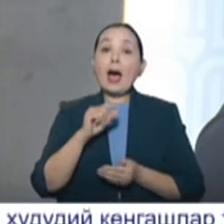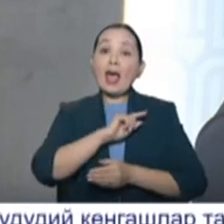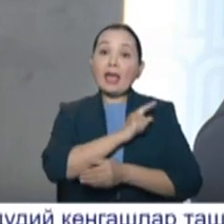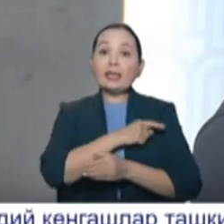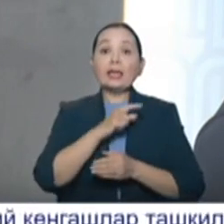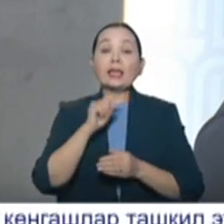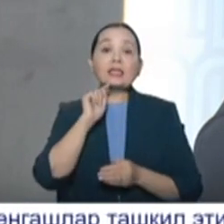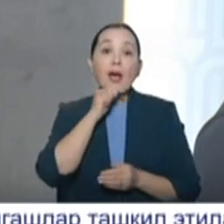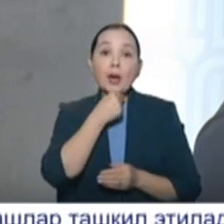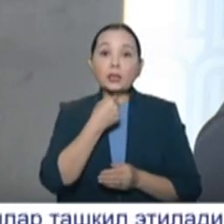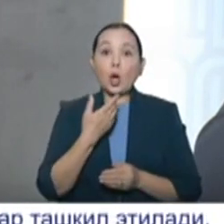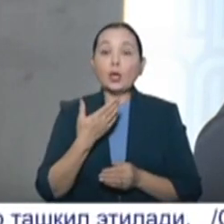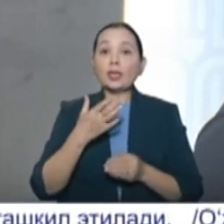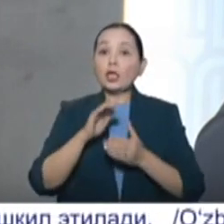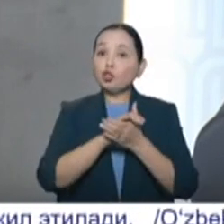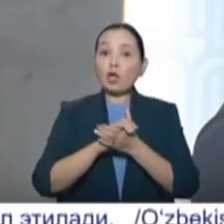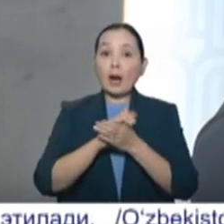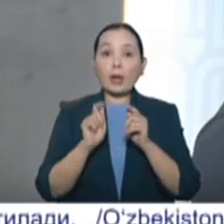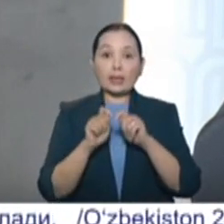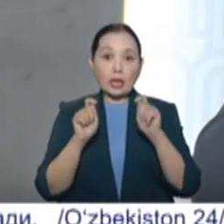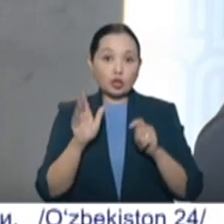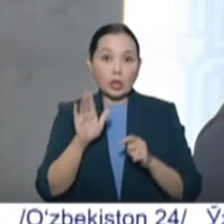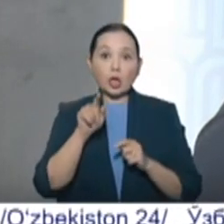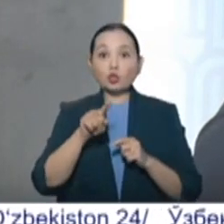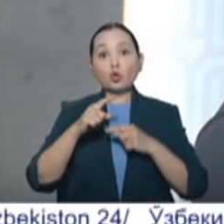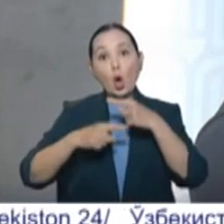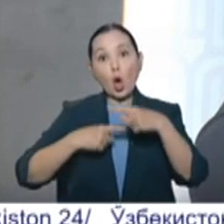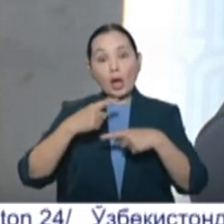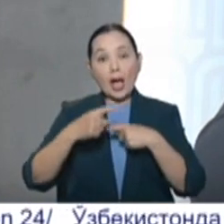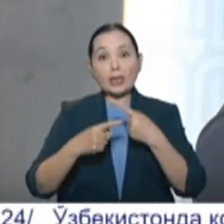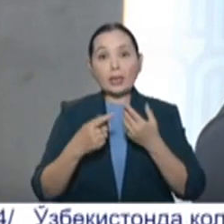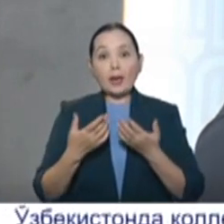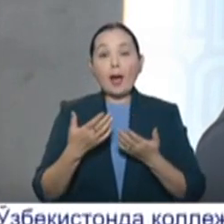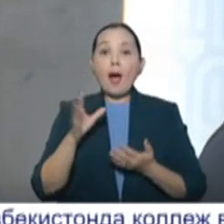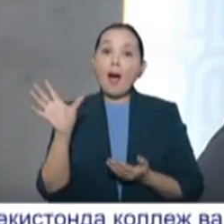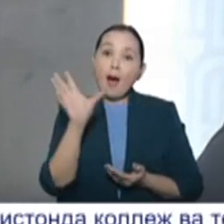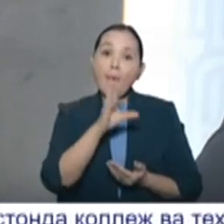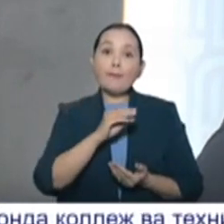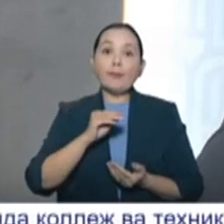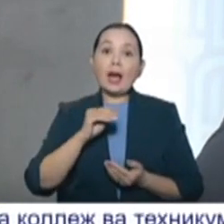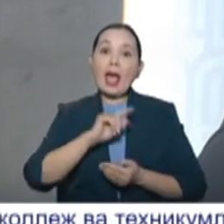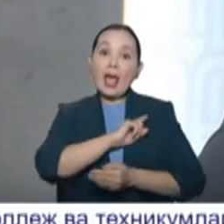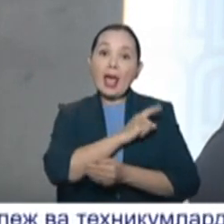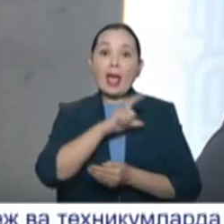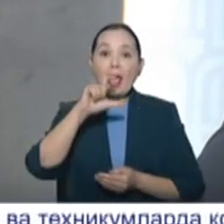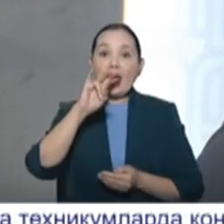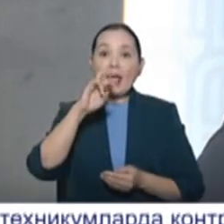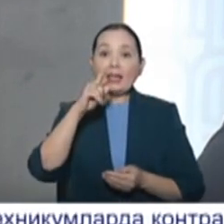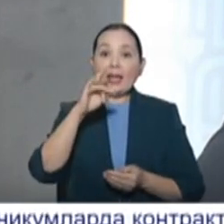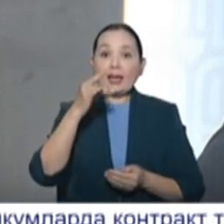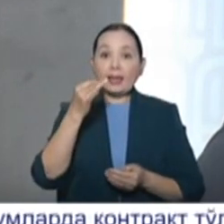samaradorlik jamg'armasi tashkil qilinadi va shu orqali hamma energiya ko'p